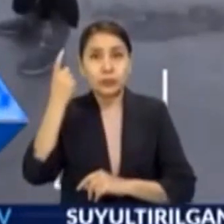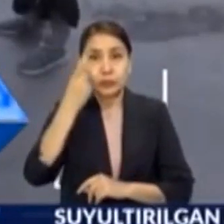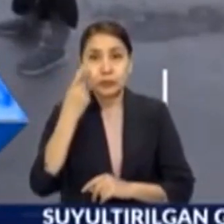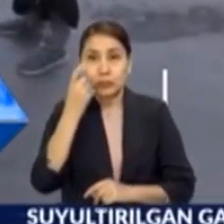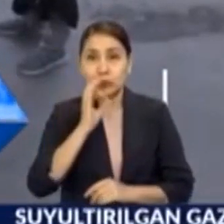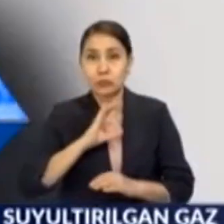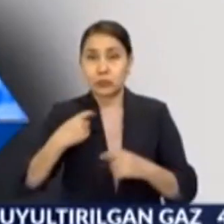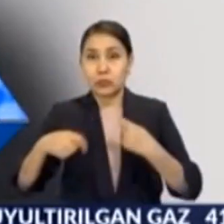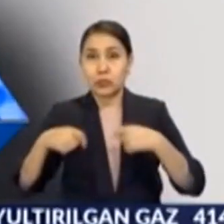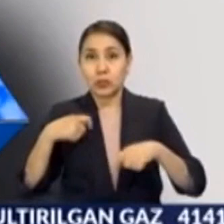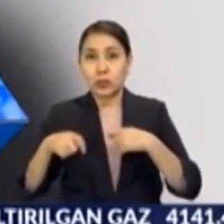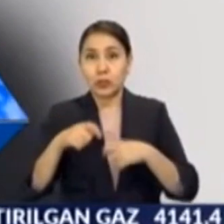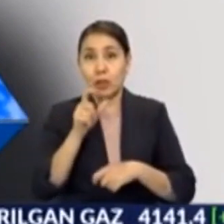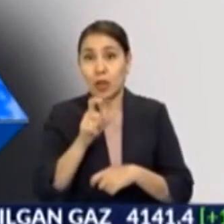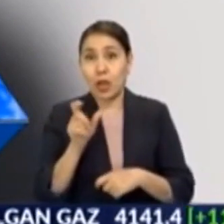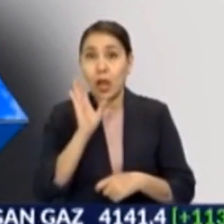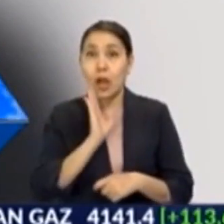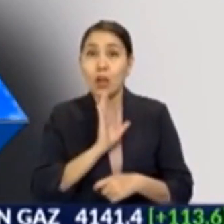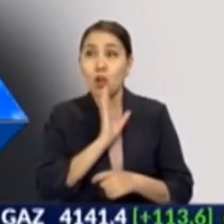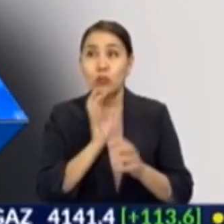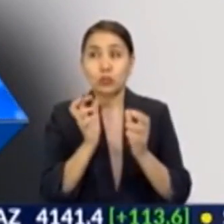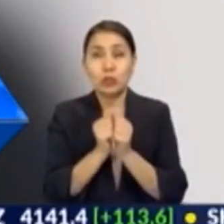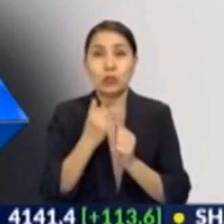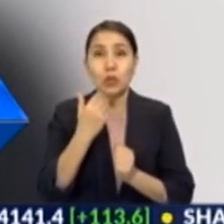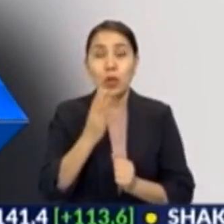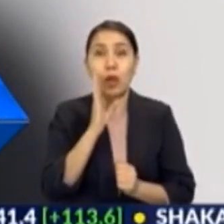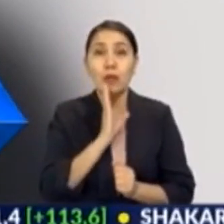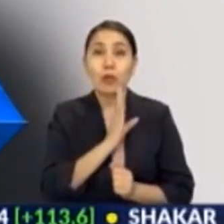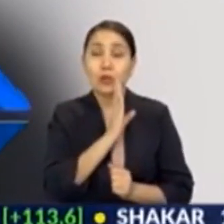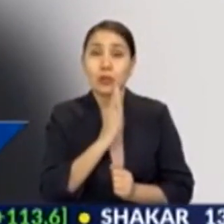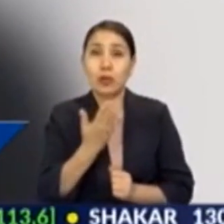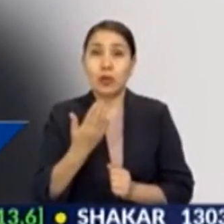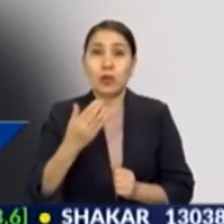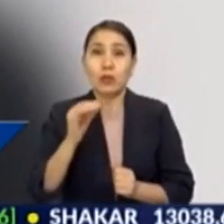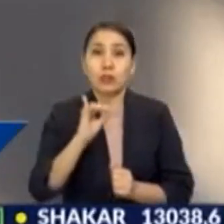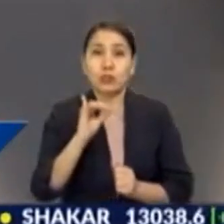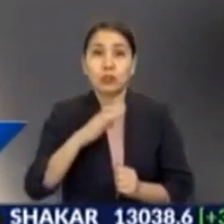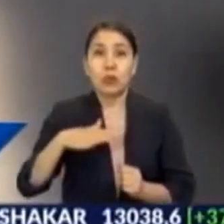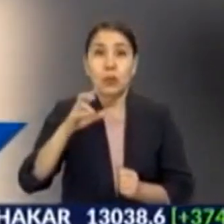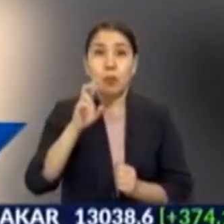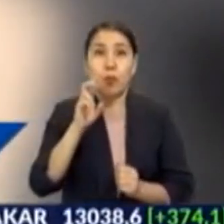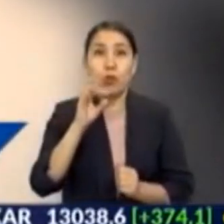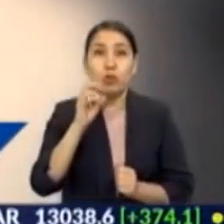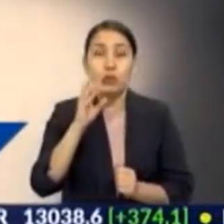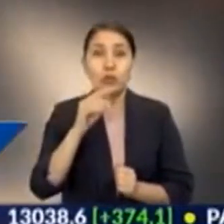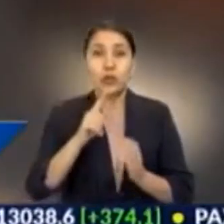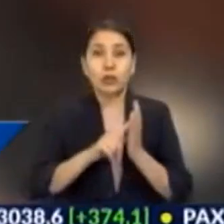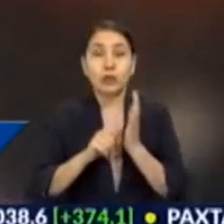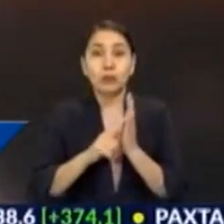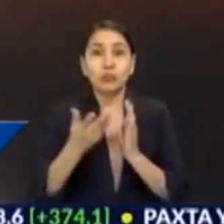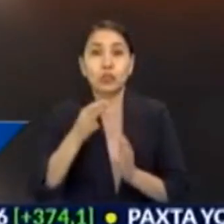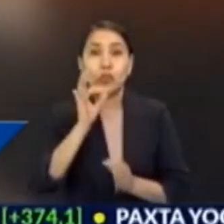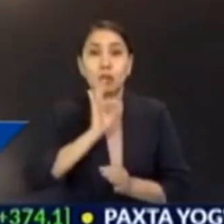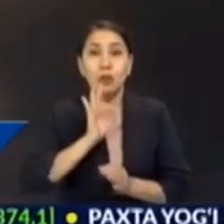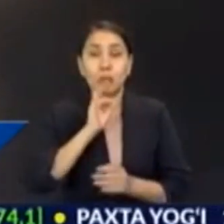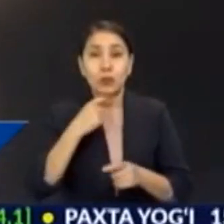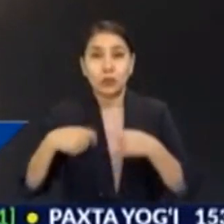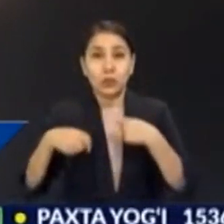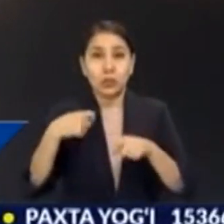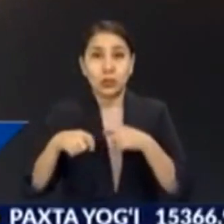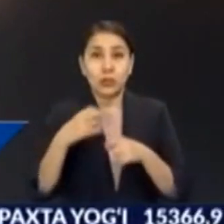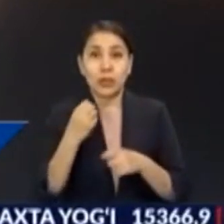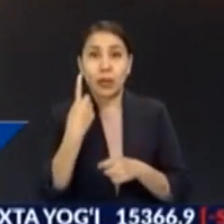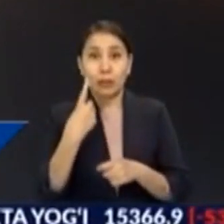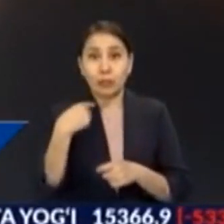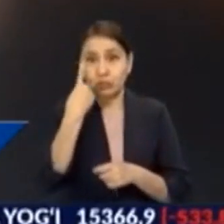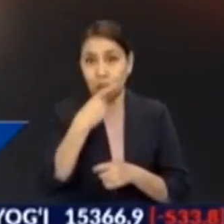vositalarini sotayotgan ayol ushlandi. Qo'lga olingan ayolga Yunusobod tumani Bodomzor mahallasida 70 dona Regapen dori vositalarini sotayotgan yana